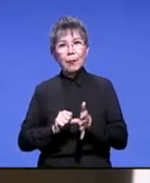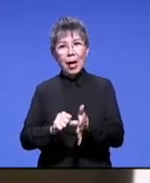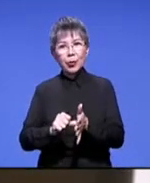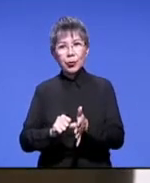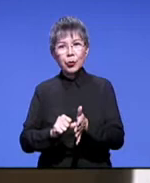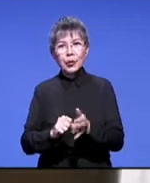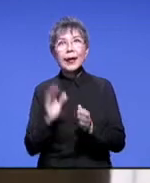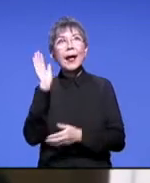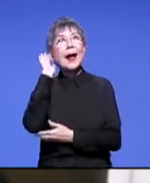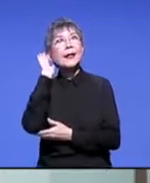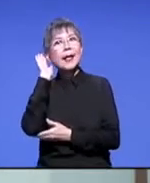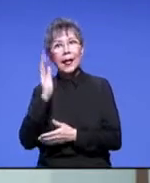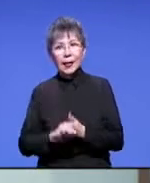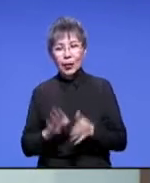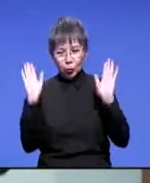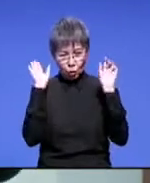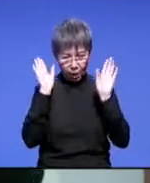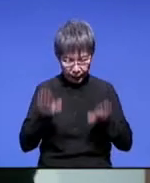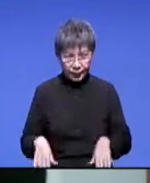memaknai azan hingga makna sholat.